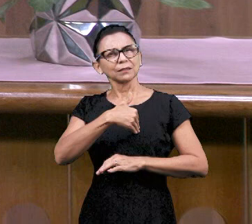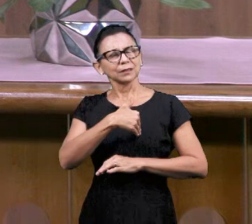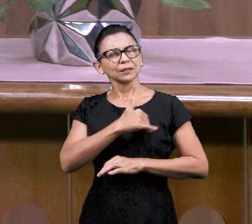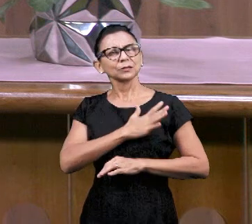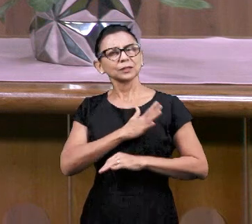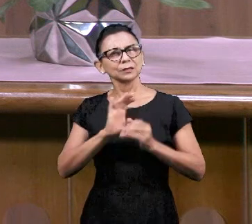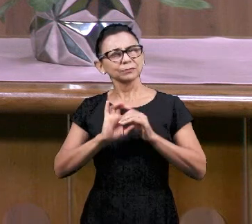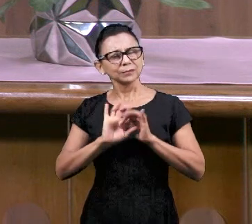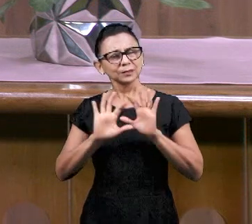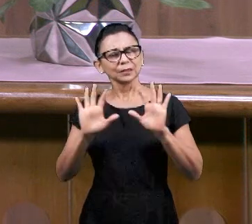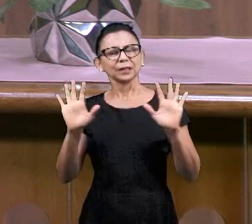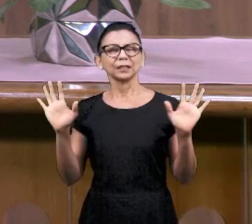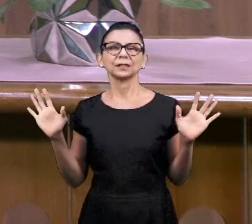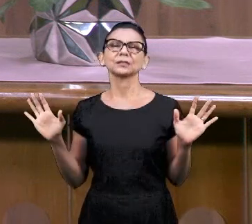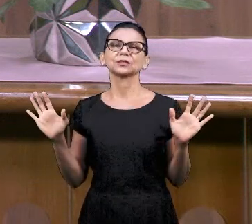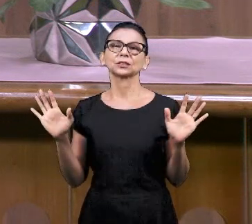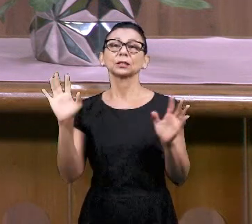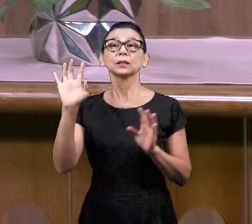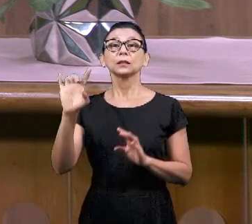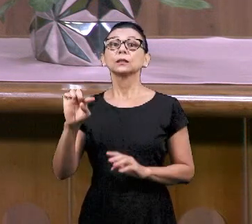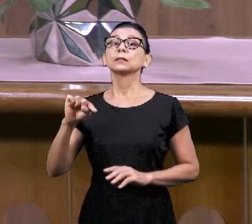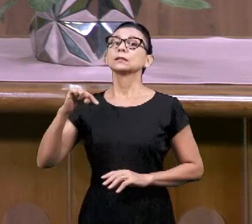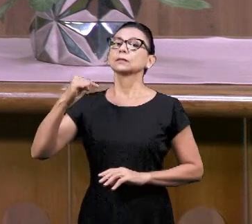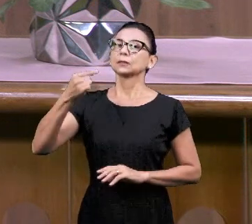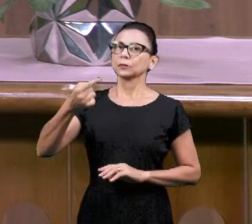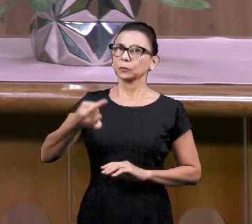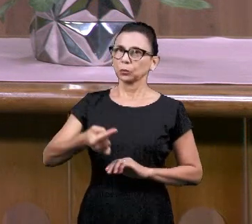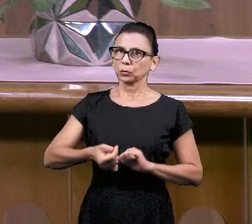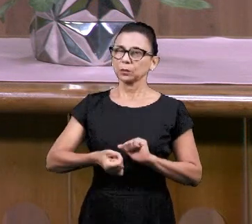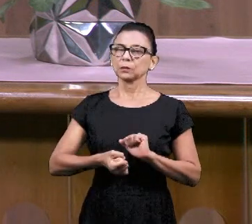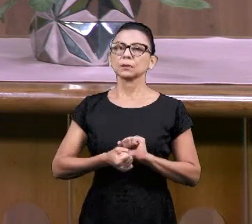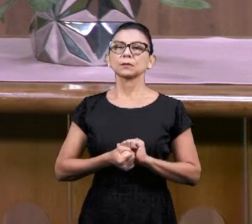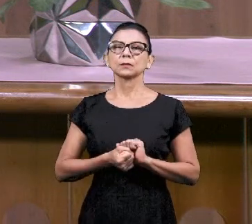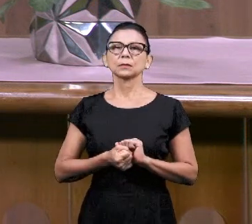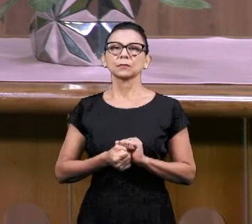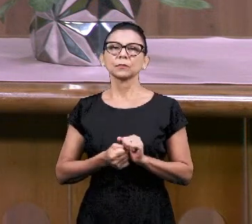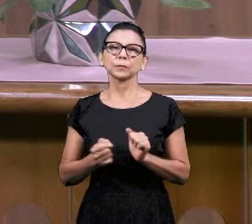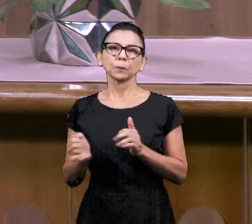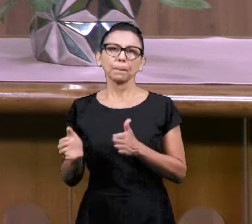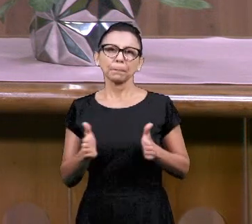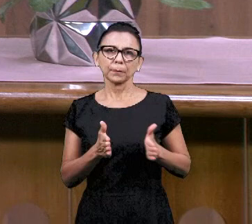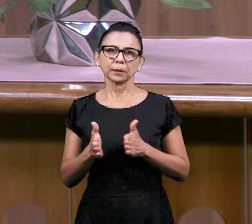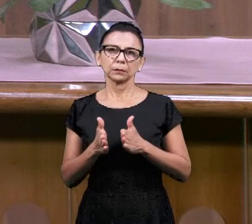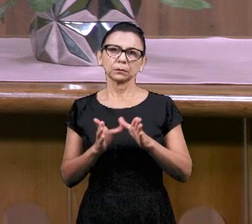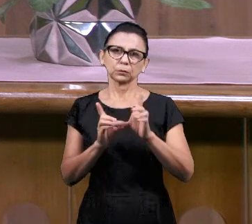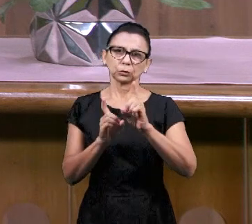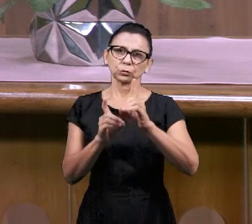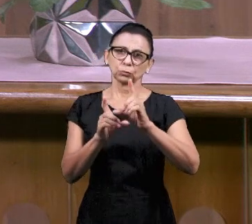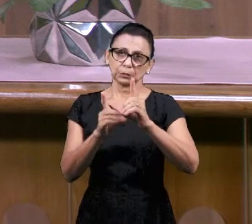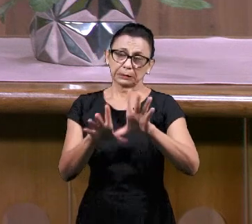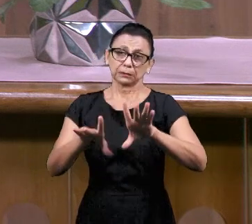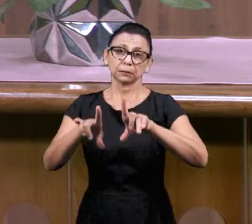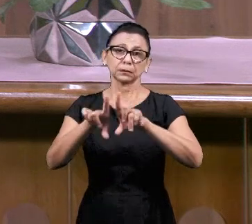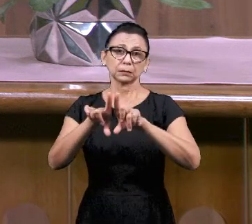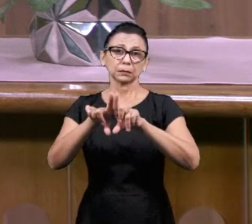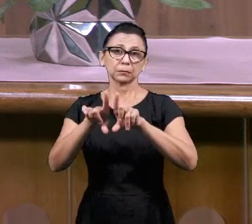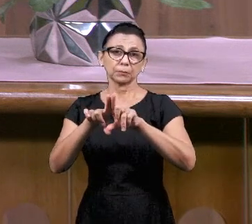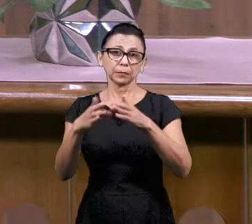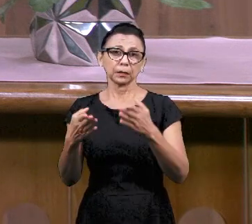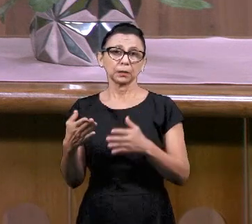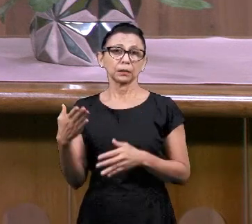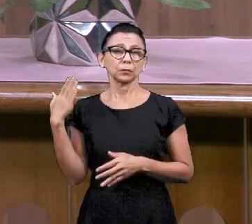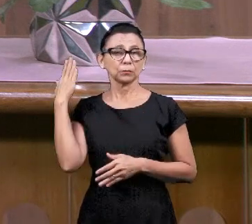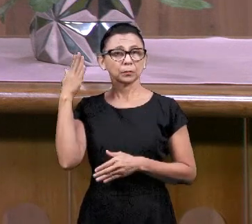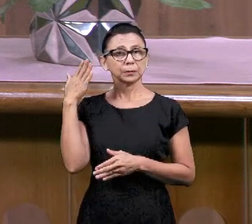Dieu ce moment. Et juste après, nous allons voir la partie doctrinaire et une parole aussi qui va être apportée par le pasteur Jody Tiguet,